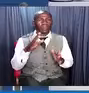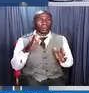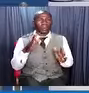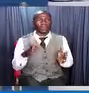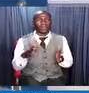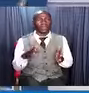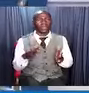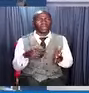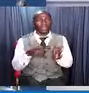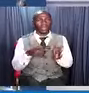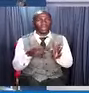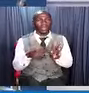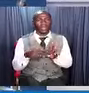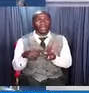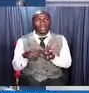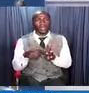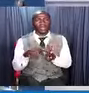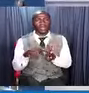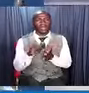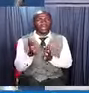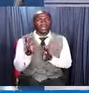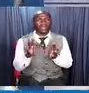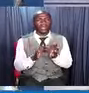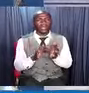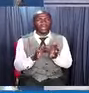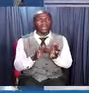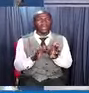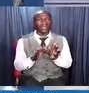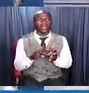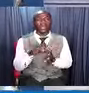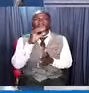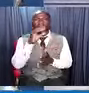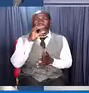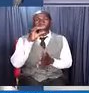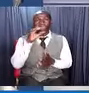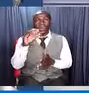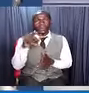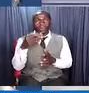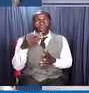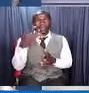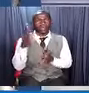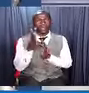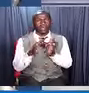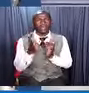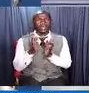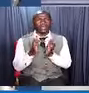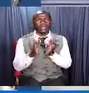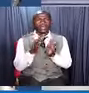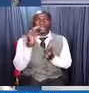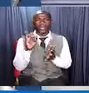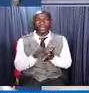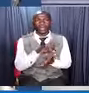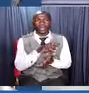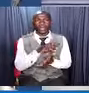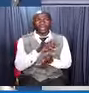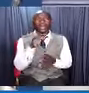person every haya, day. Haya. Ambayo Yesu haya. All this that unaagizwa Jesus ya Yesu haya. Is commanding us. Leo Yesu anasema. That's why Jesus